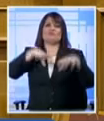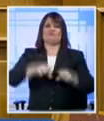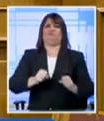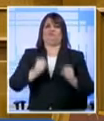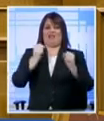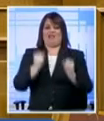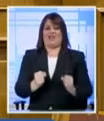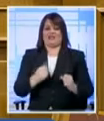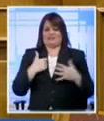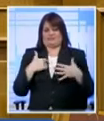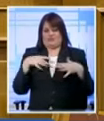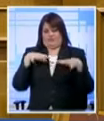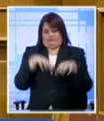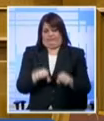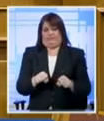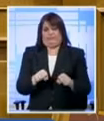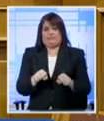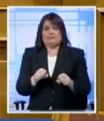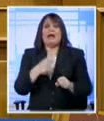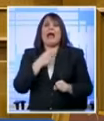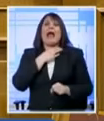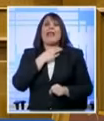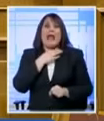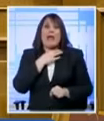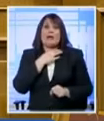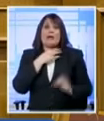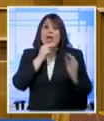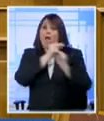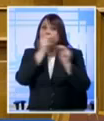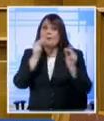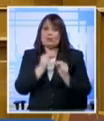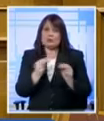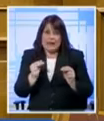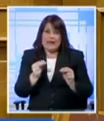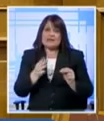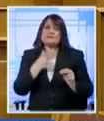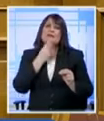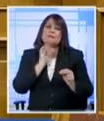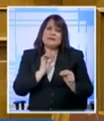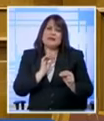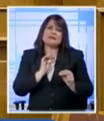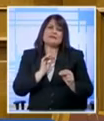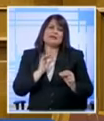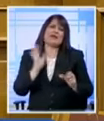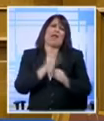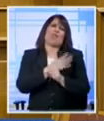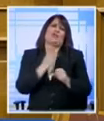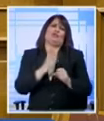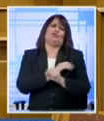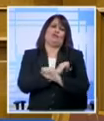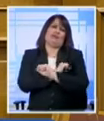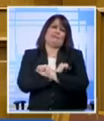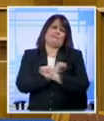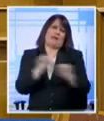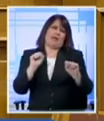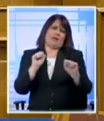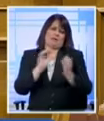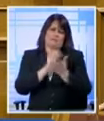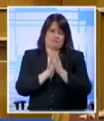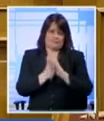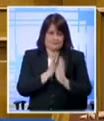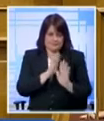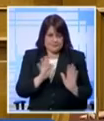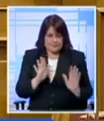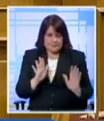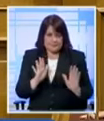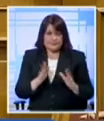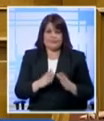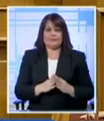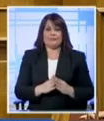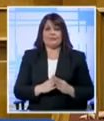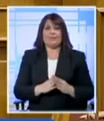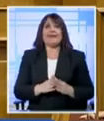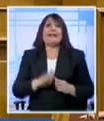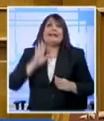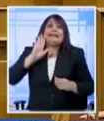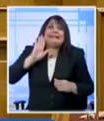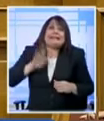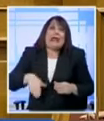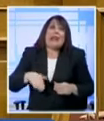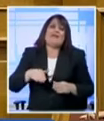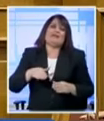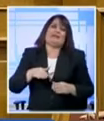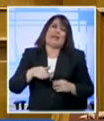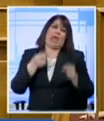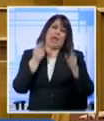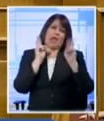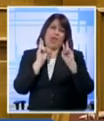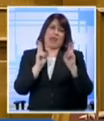καρέκλες, τους οδηγήσουν να τεινάξουν στον αέρα την μοναδική ίστατη ελπίδα που